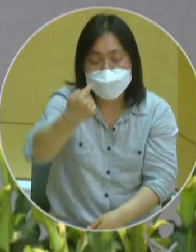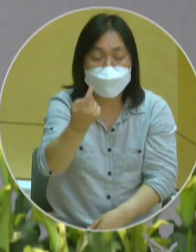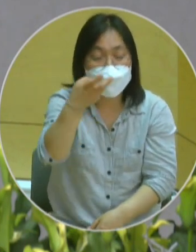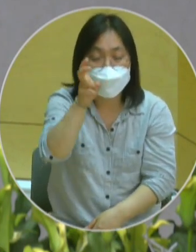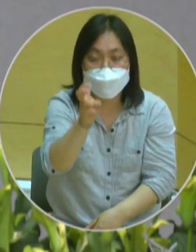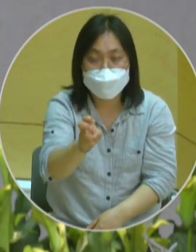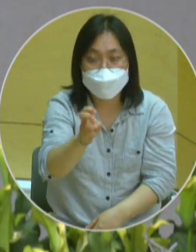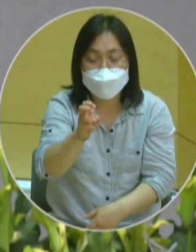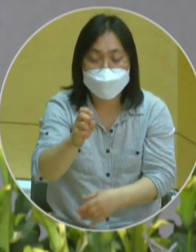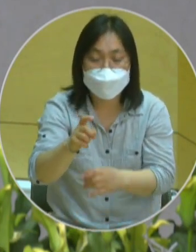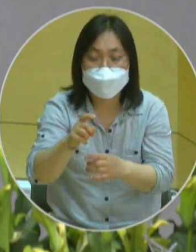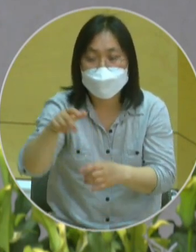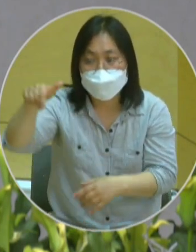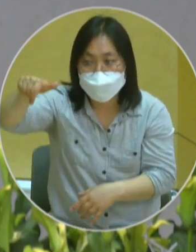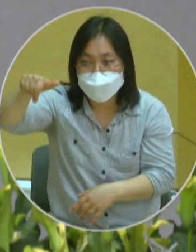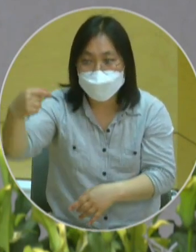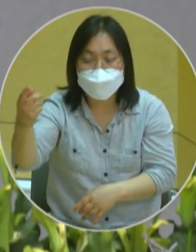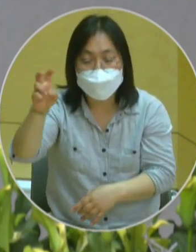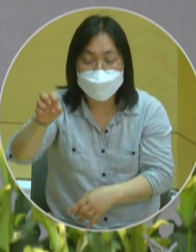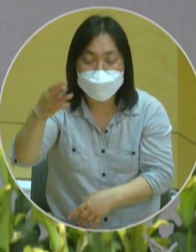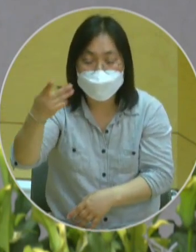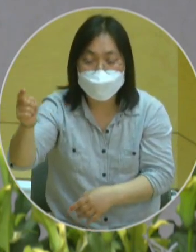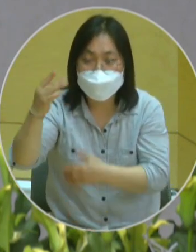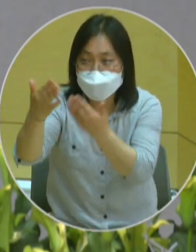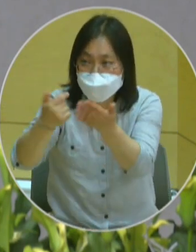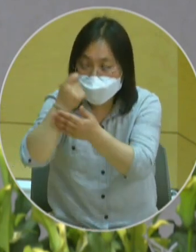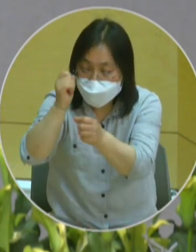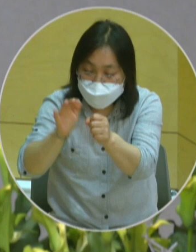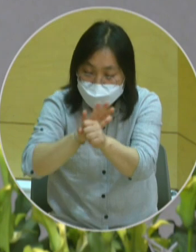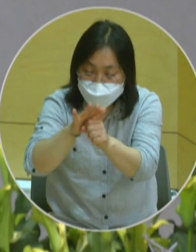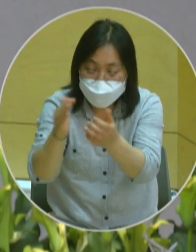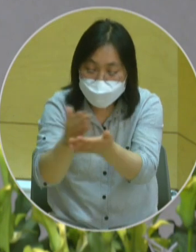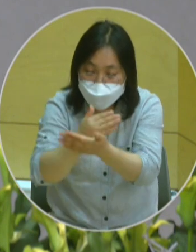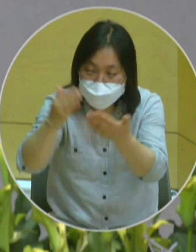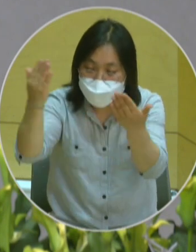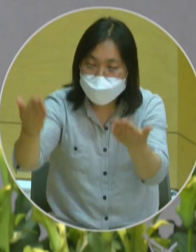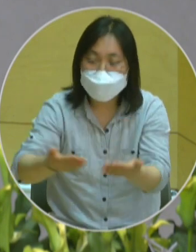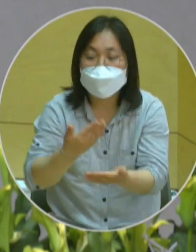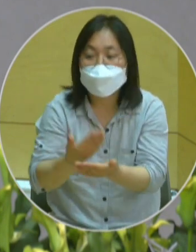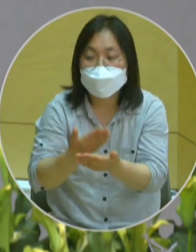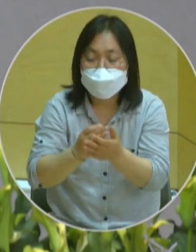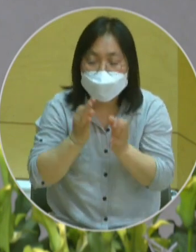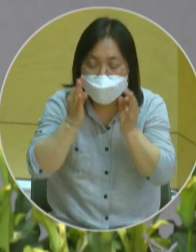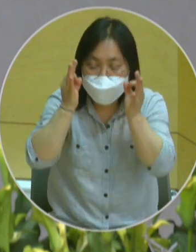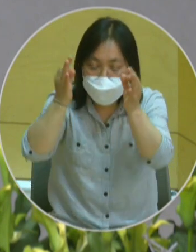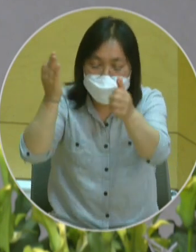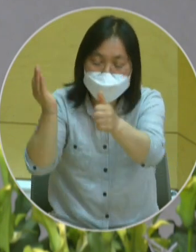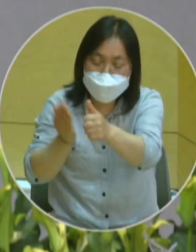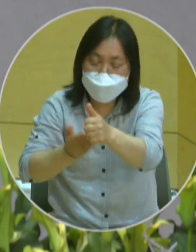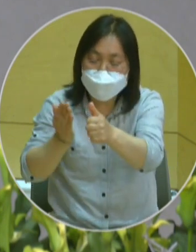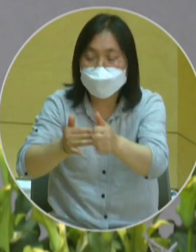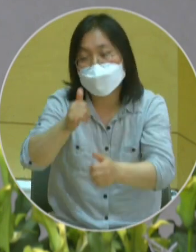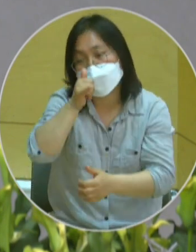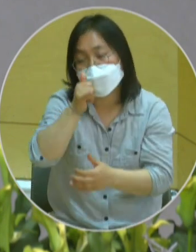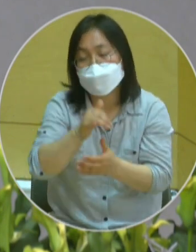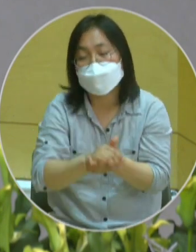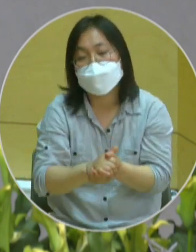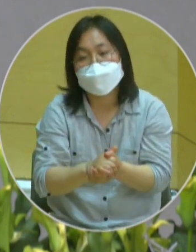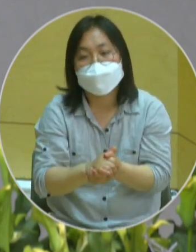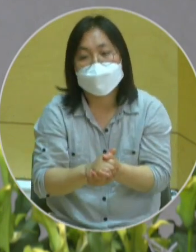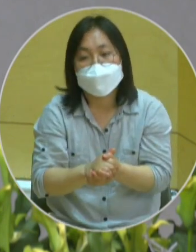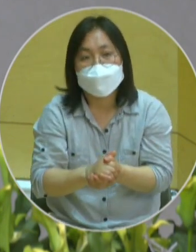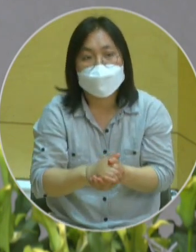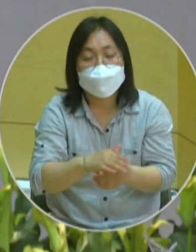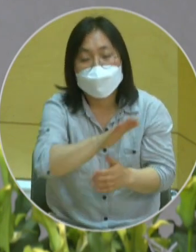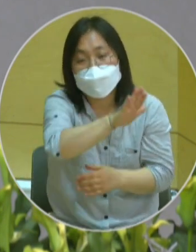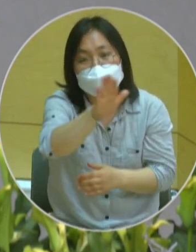땅에 하나님의 자비와 긍휼을 베풀어 달라고 하나님의 자비와 긍휼을 간구하고 기도한 것을 이야기할 수 있습니다.